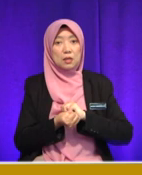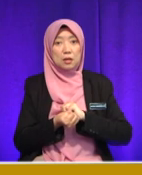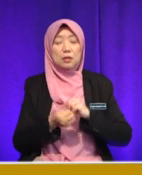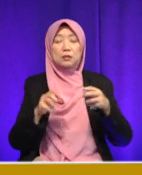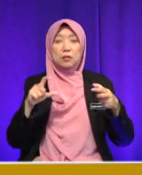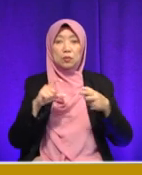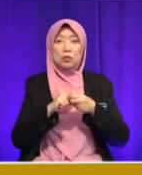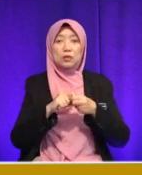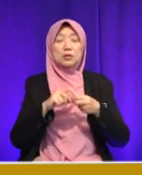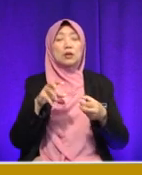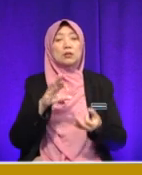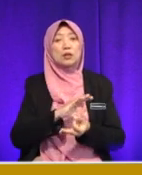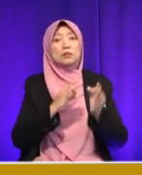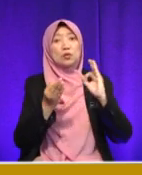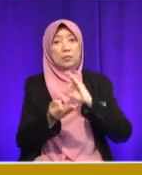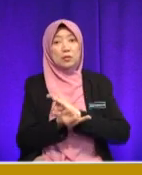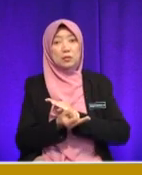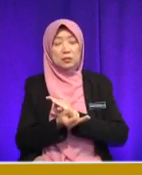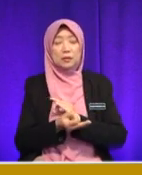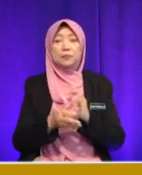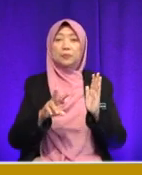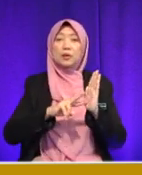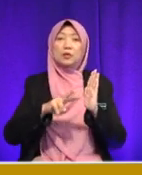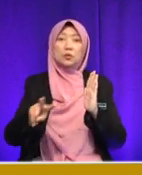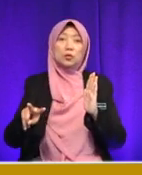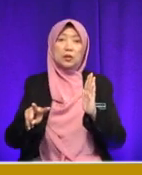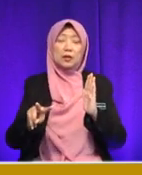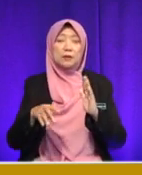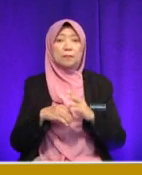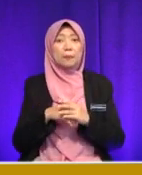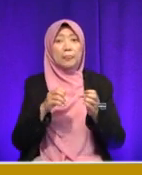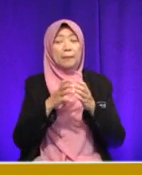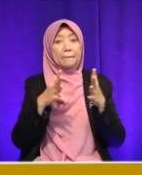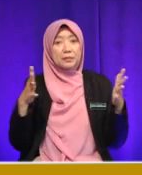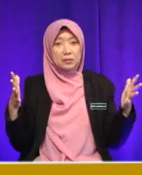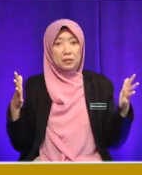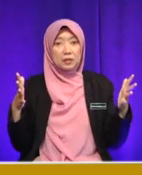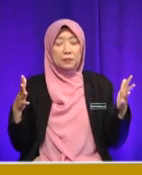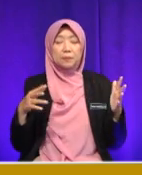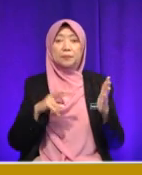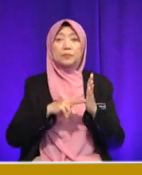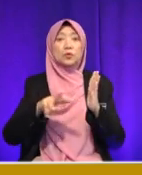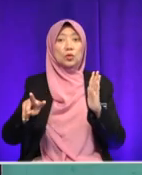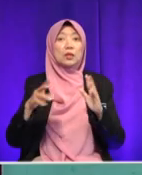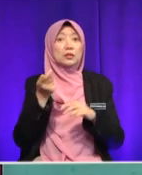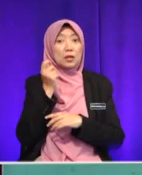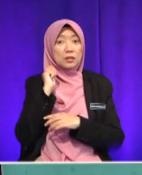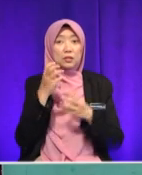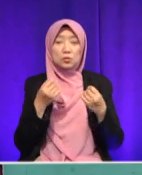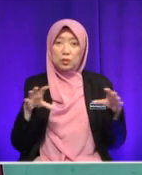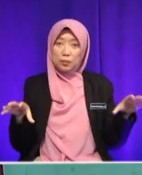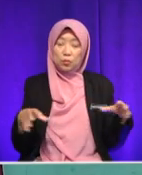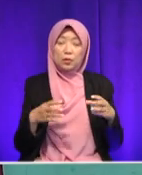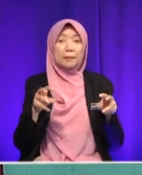iaitu pantulan, translasi, putaran dan pembesaran. Sebenarnya pantulan ni tadi kita dah buat dari segi